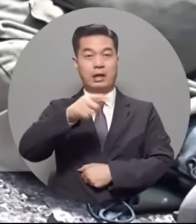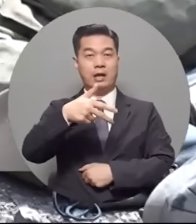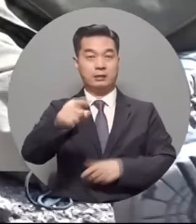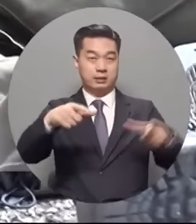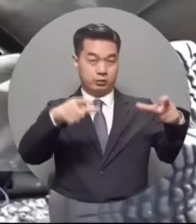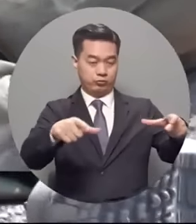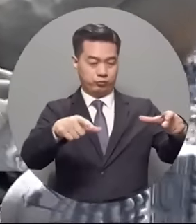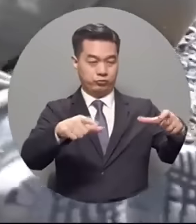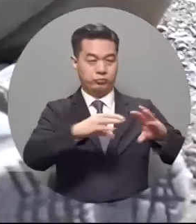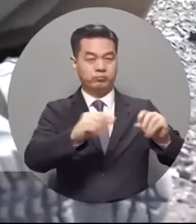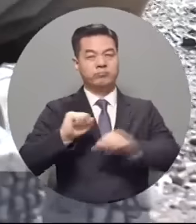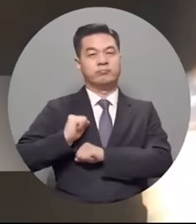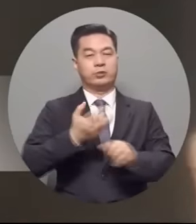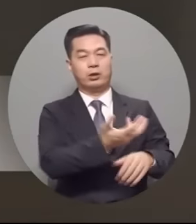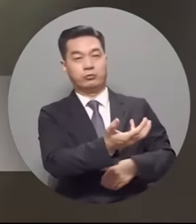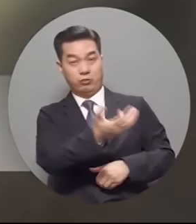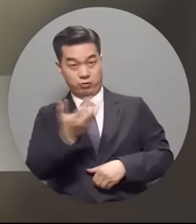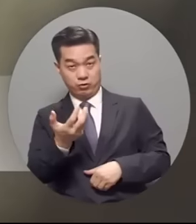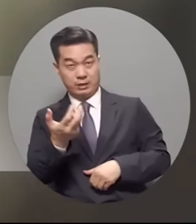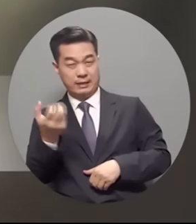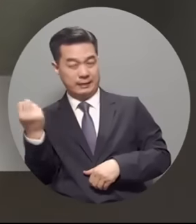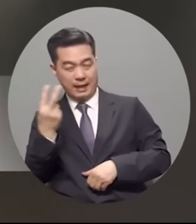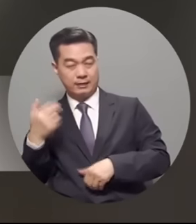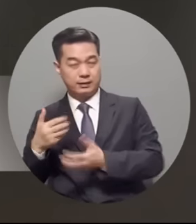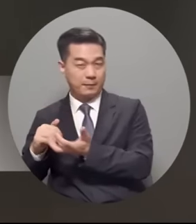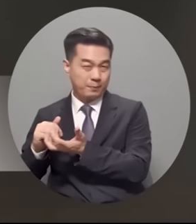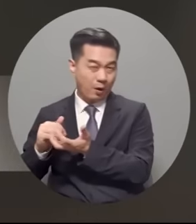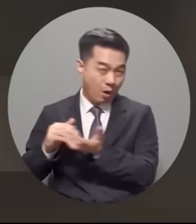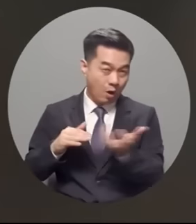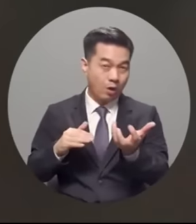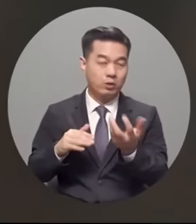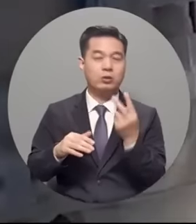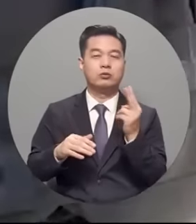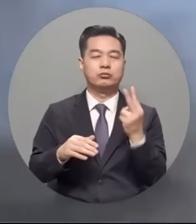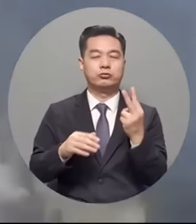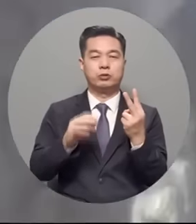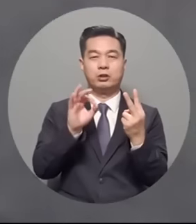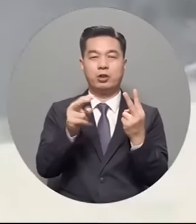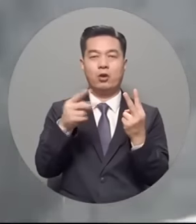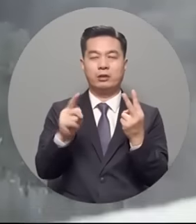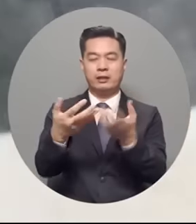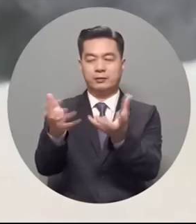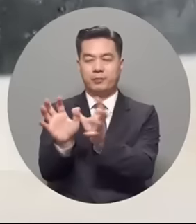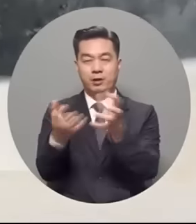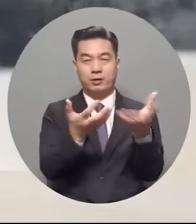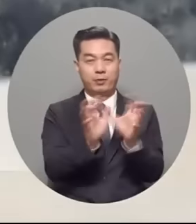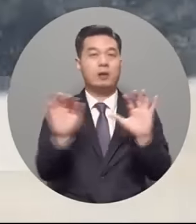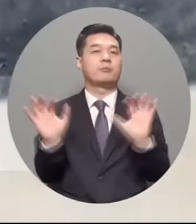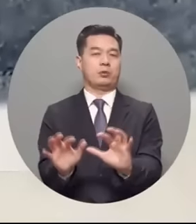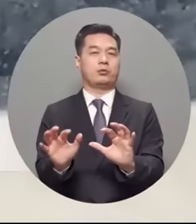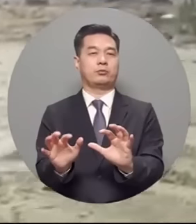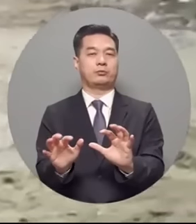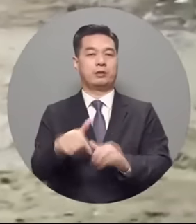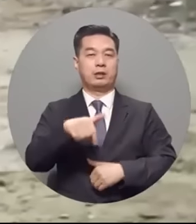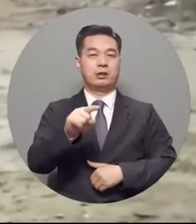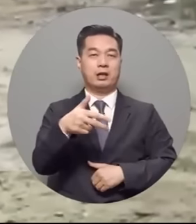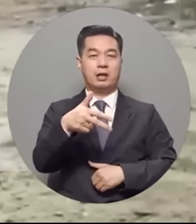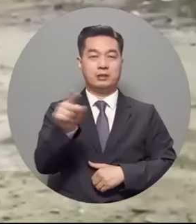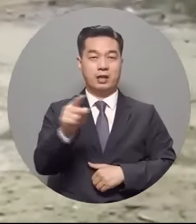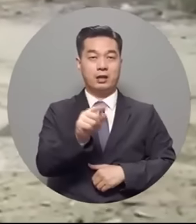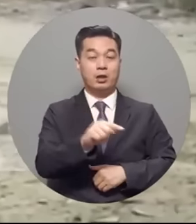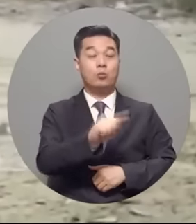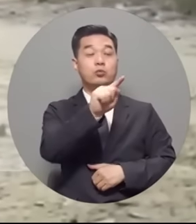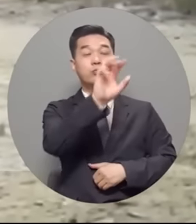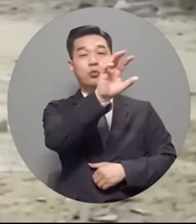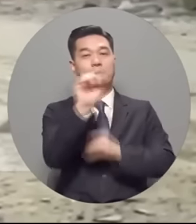지상군을 다시 투입하기 위해 오늘 두 개 여단을 긴급 소집했습니다. 가자 북부 지역에는 대피령을 발령했고 가자지구